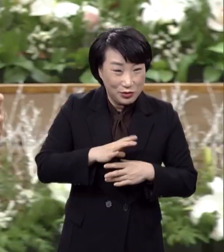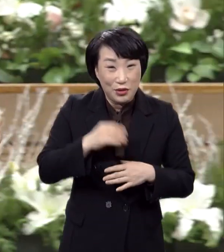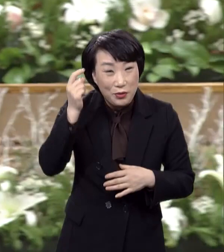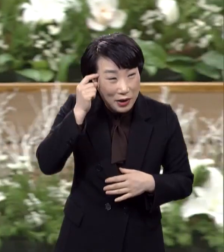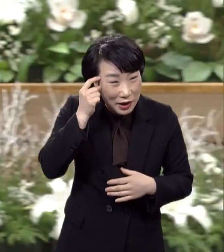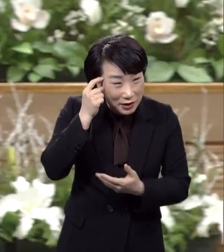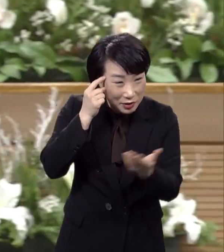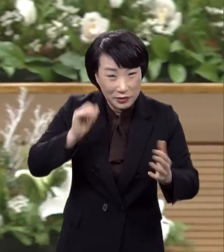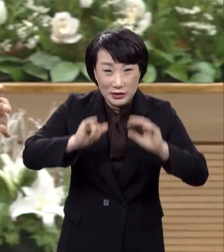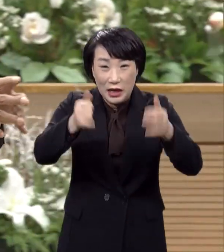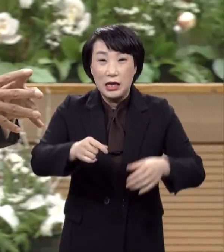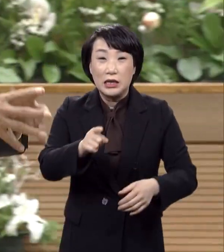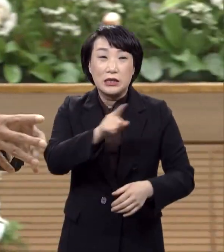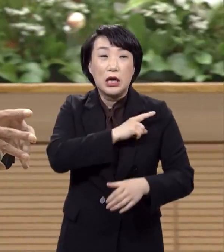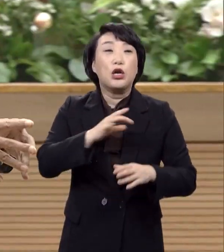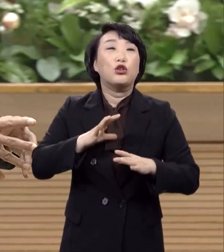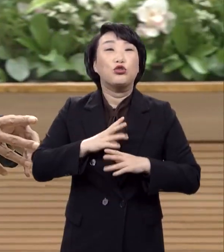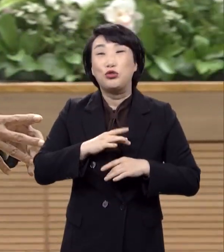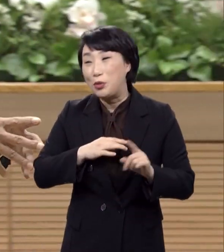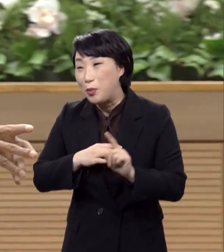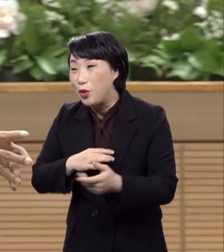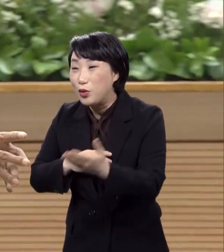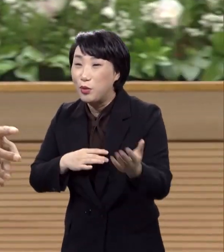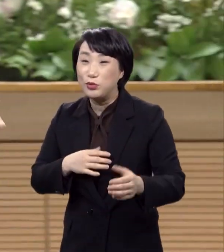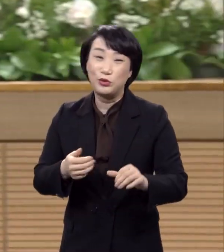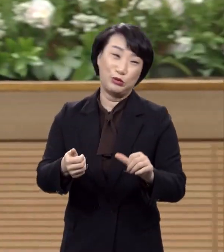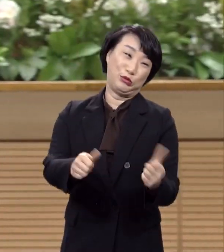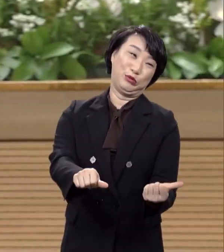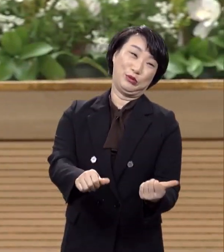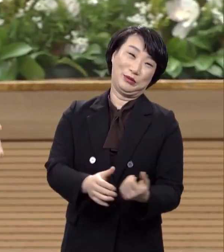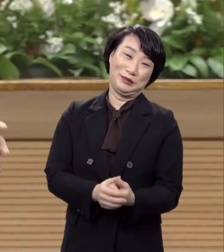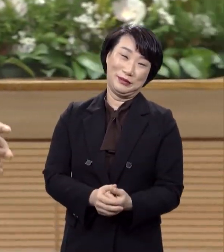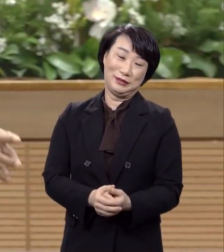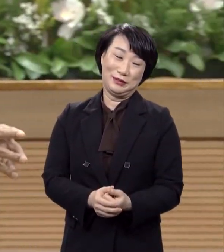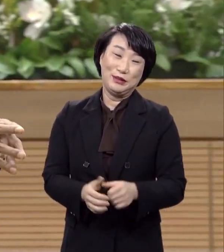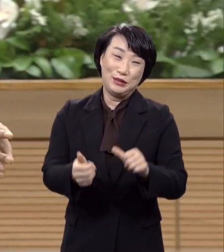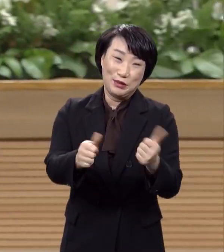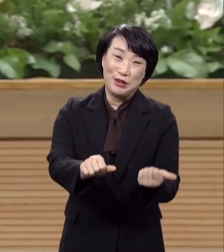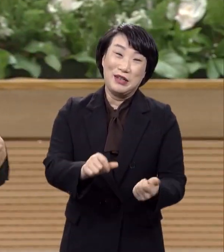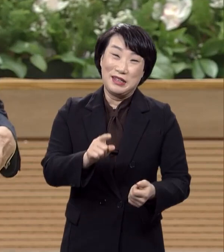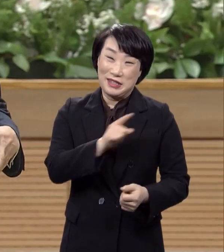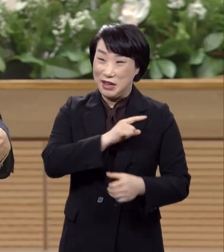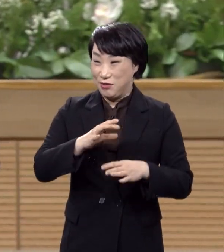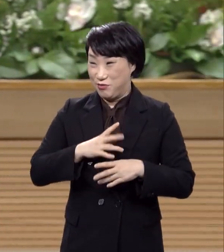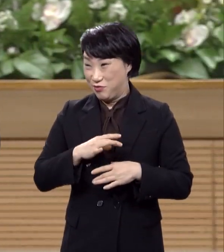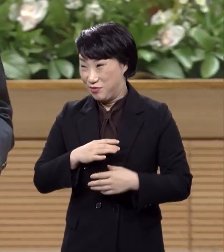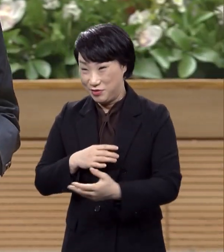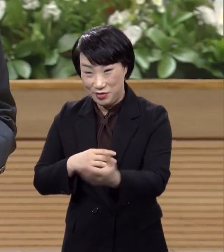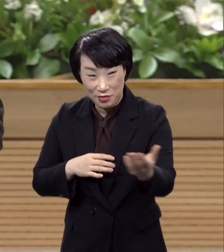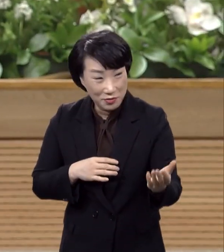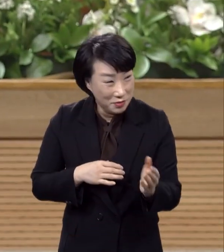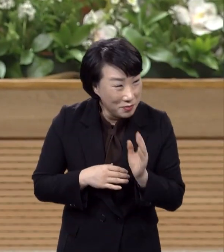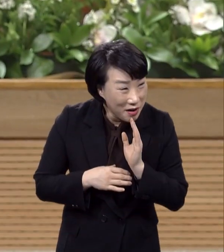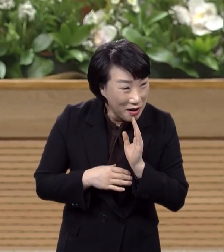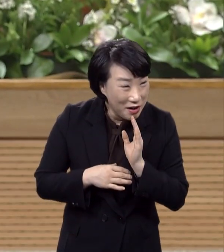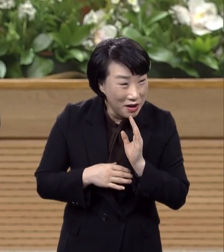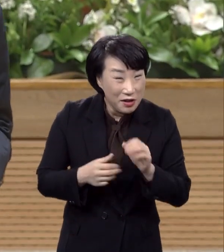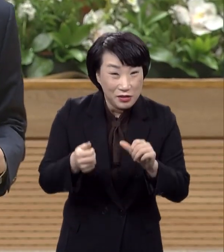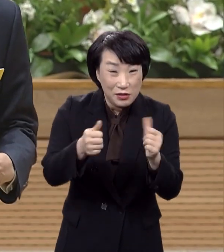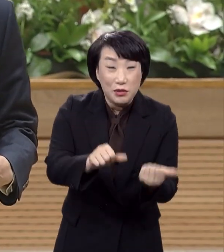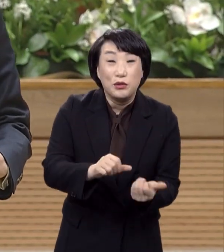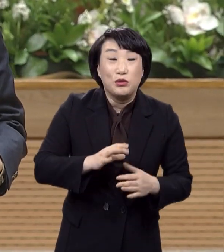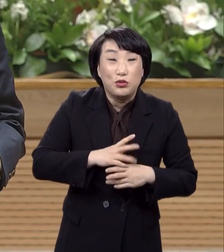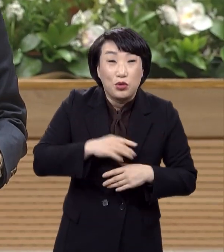제일 두려운 것은 죽음이지요. 참 죽음이 두렵지요. 죽음이